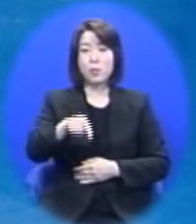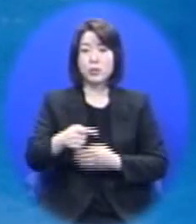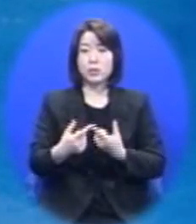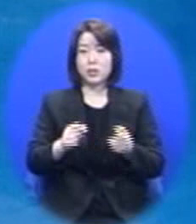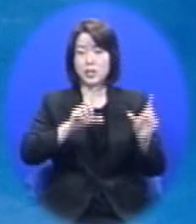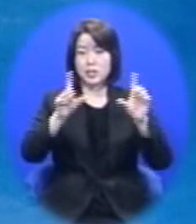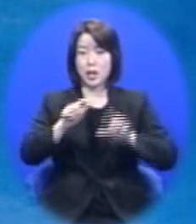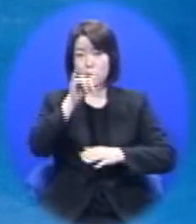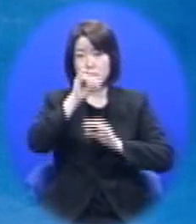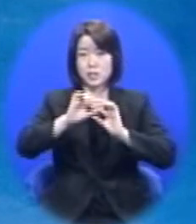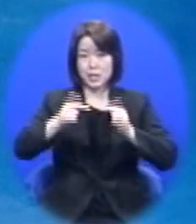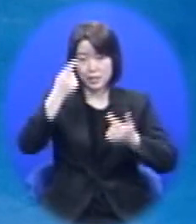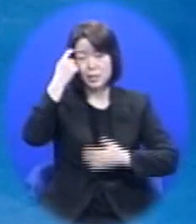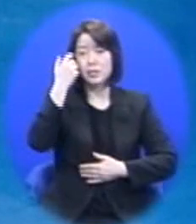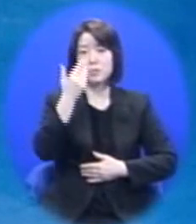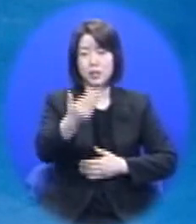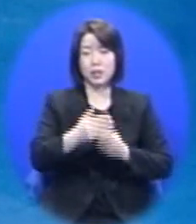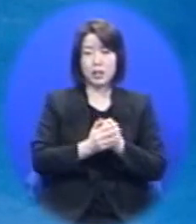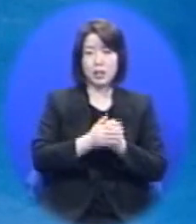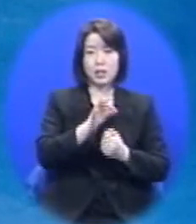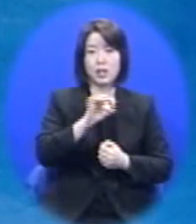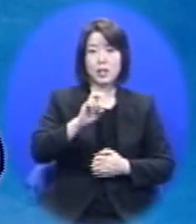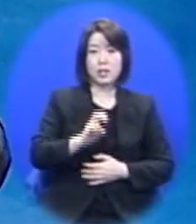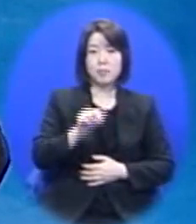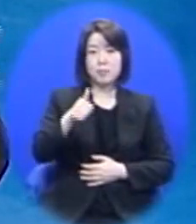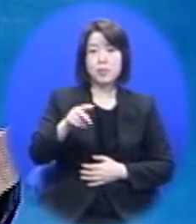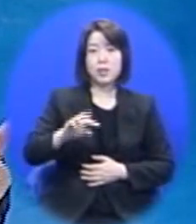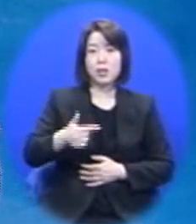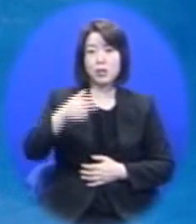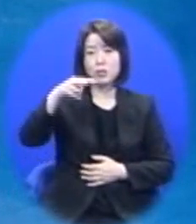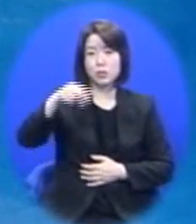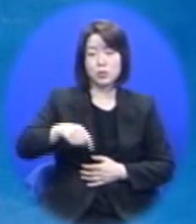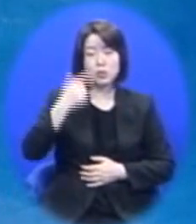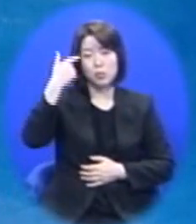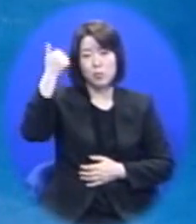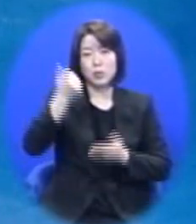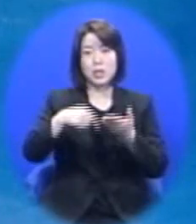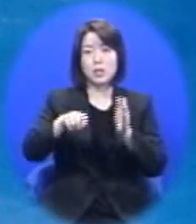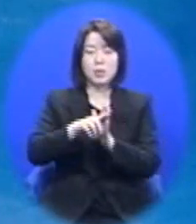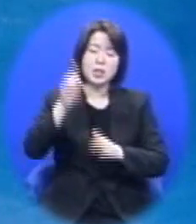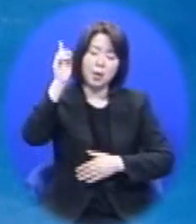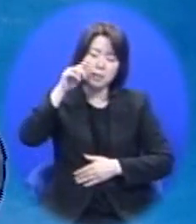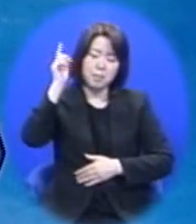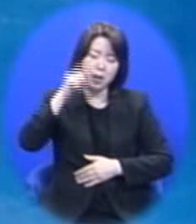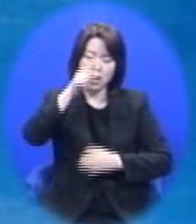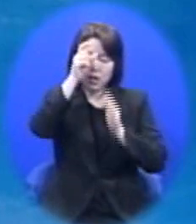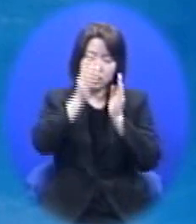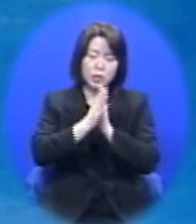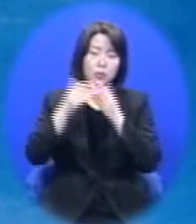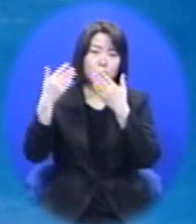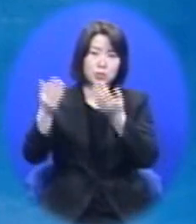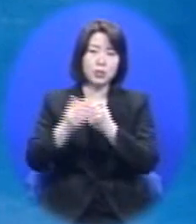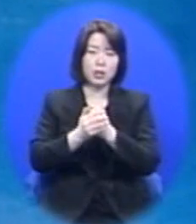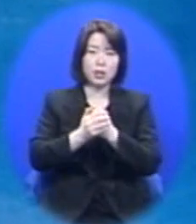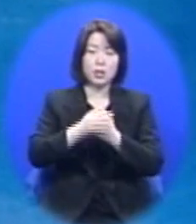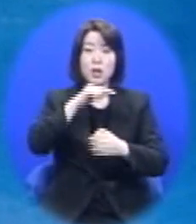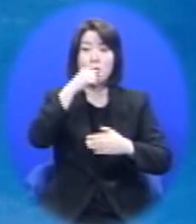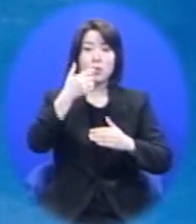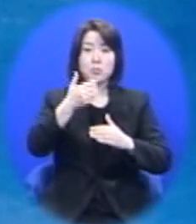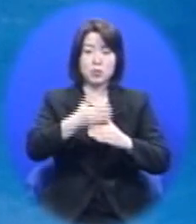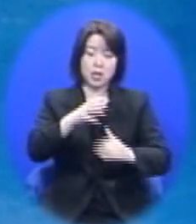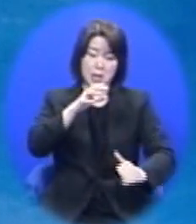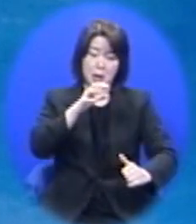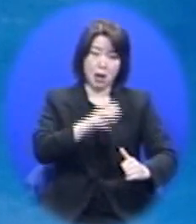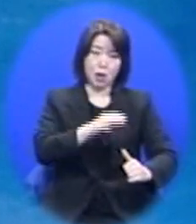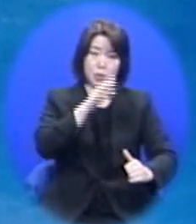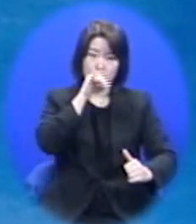않습니까? 임현수 목사님을 위해서 우리가 매일 기도합니다. 북한에 억류된 임현수 목사님 속히 풀려나게